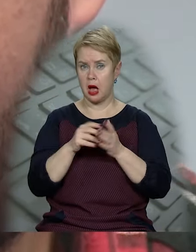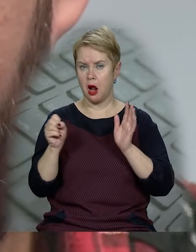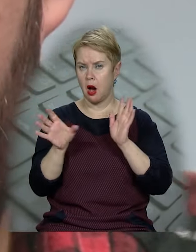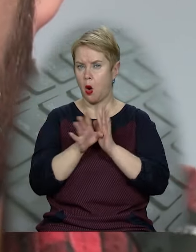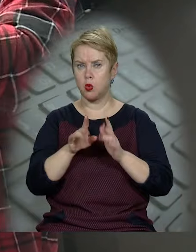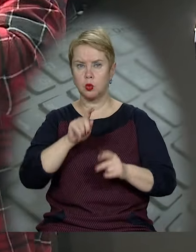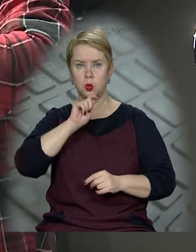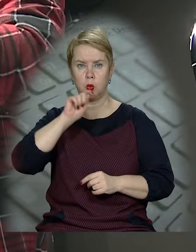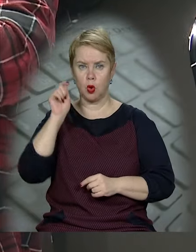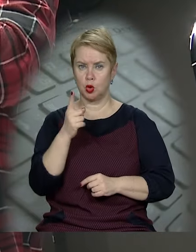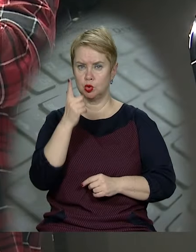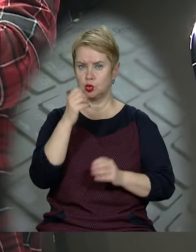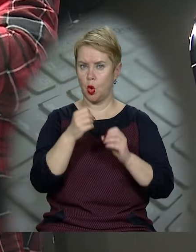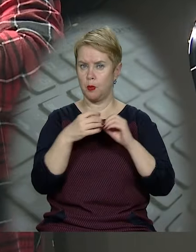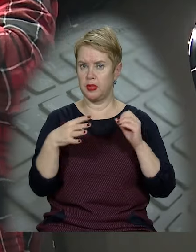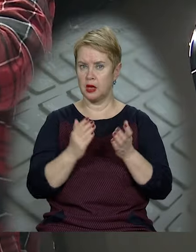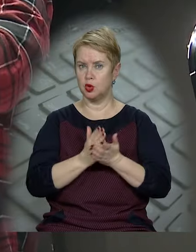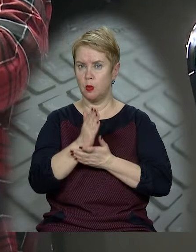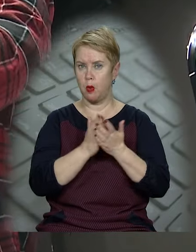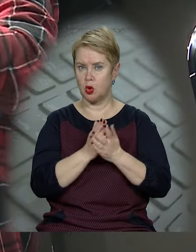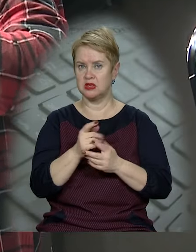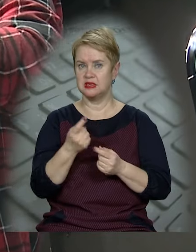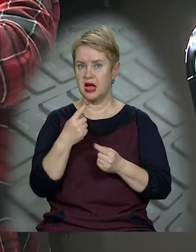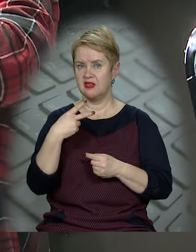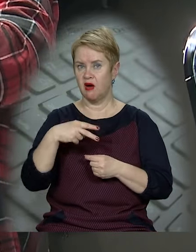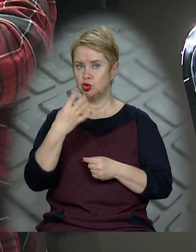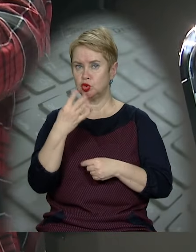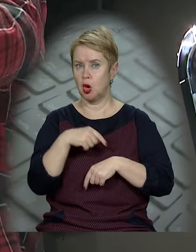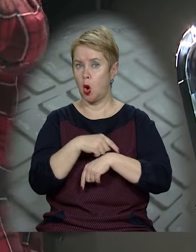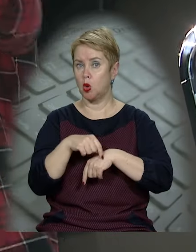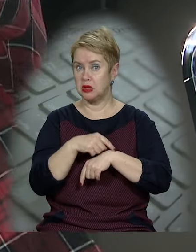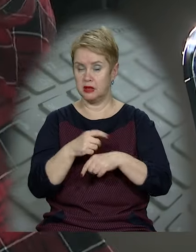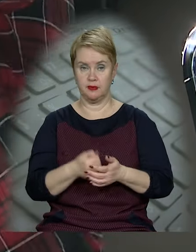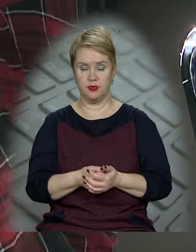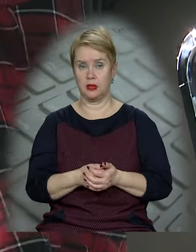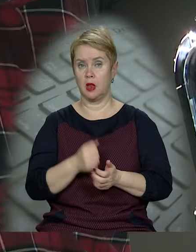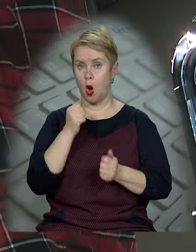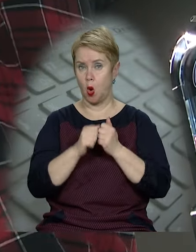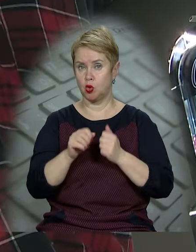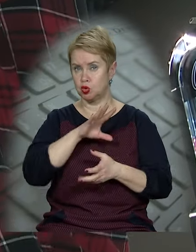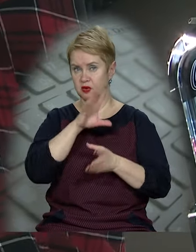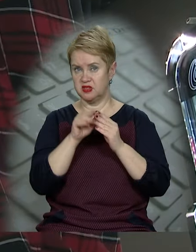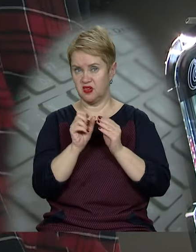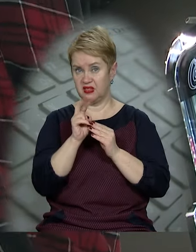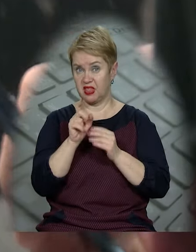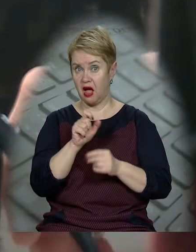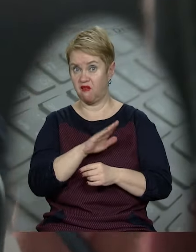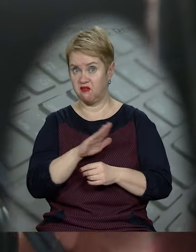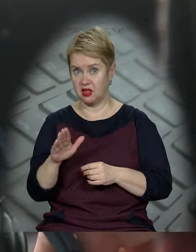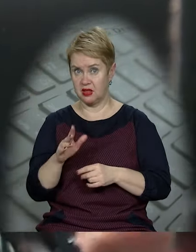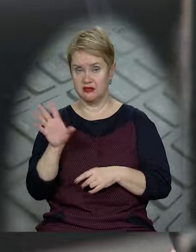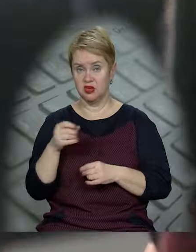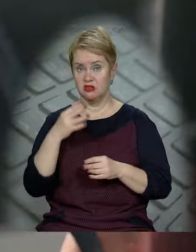рекорд України. 115 послуг барбера за 24 години. На кожного усього 12 хвилин. Це вчетверо швидше,